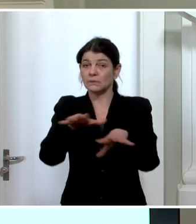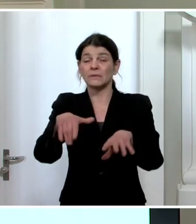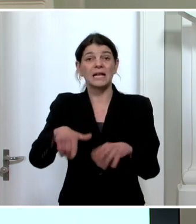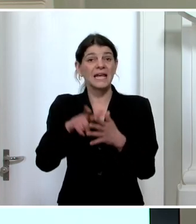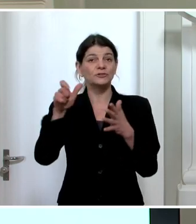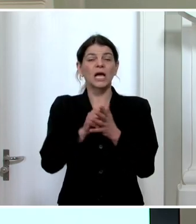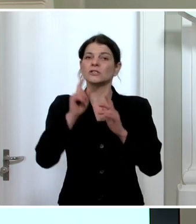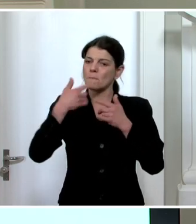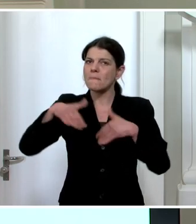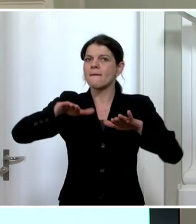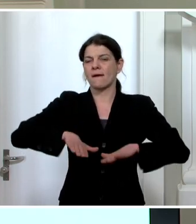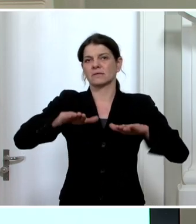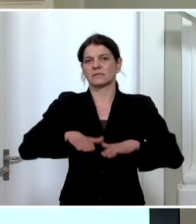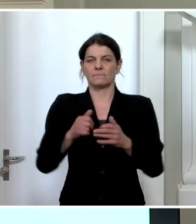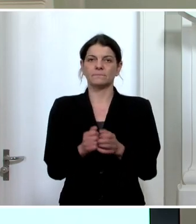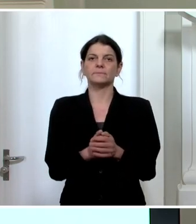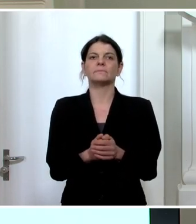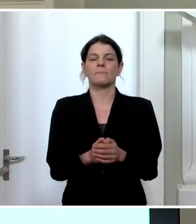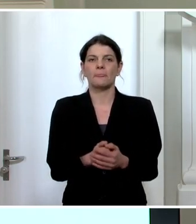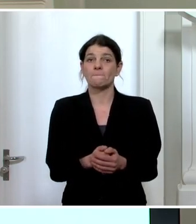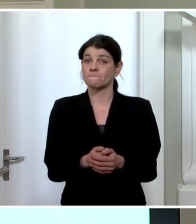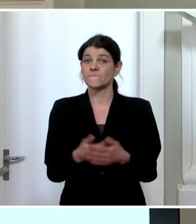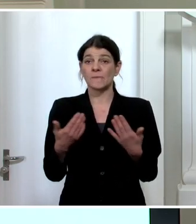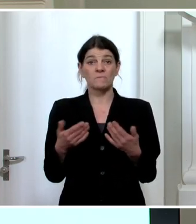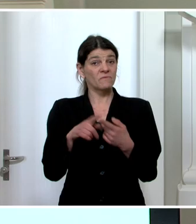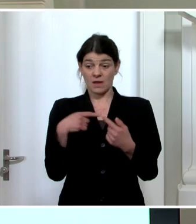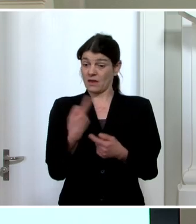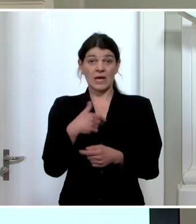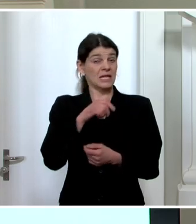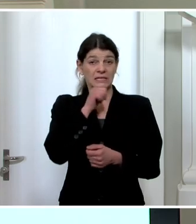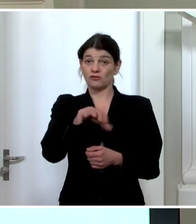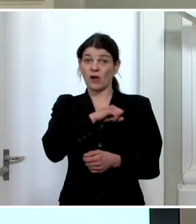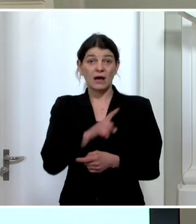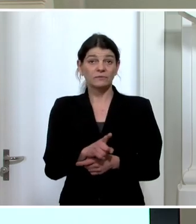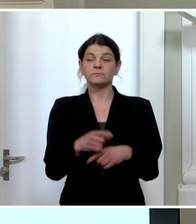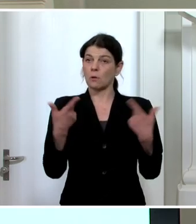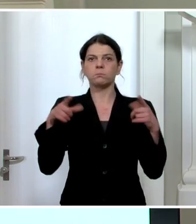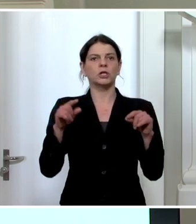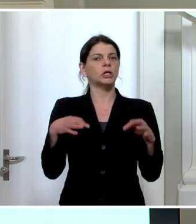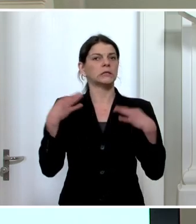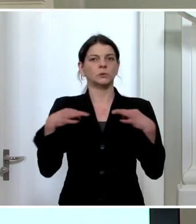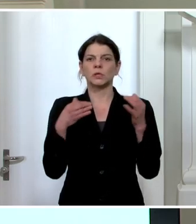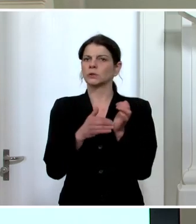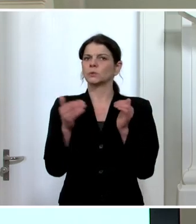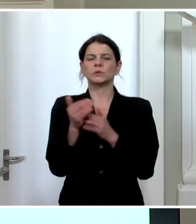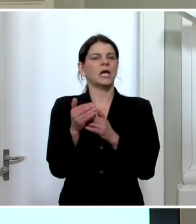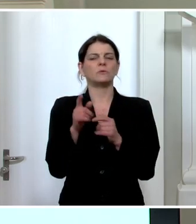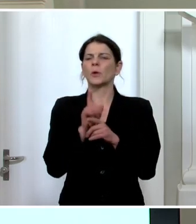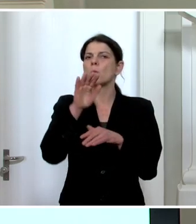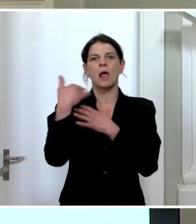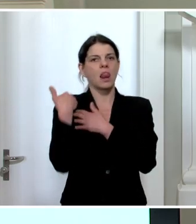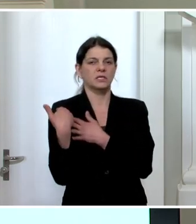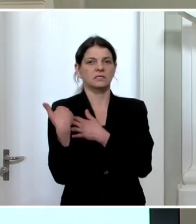zu verlangsamen. Wenn uns das nicht gelingt, dann wird unser Gesundheitssystem